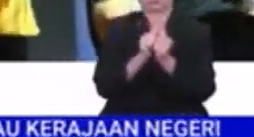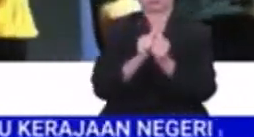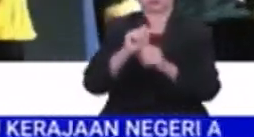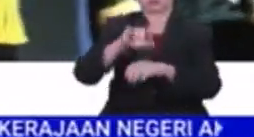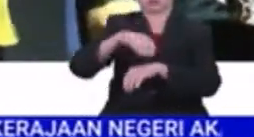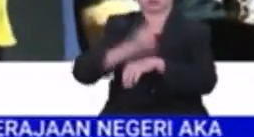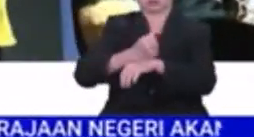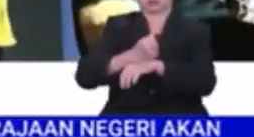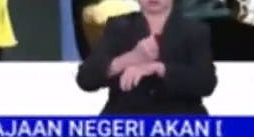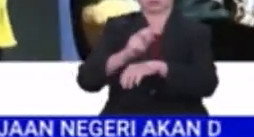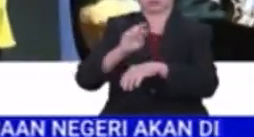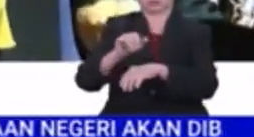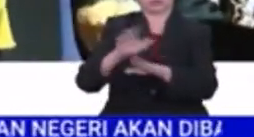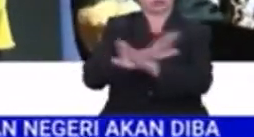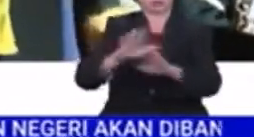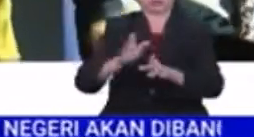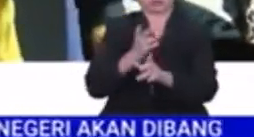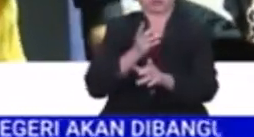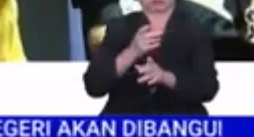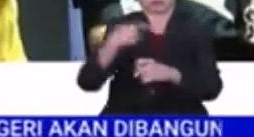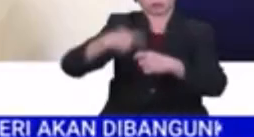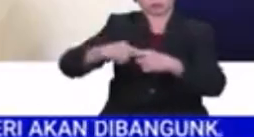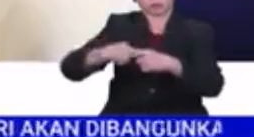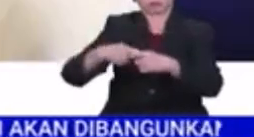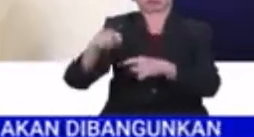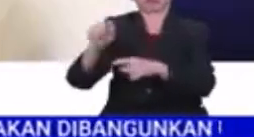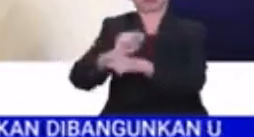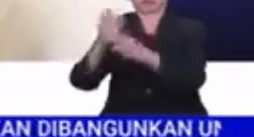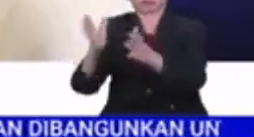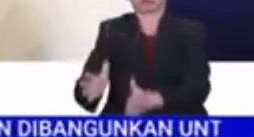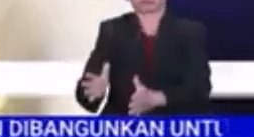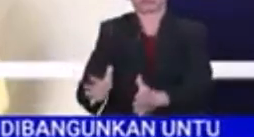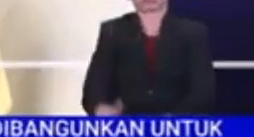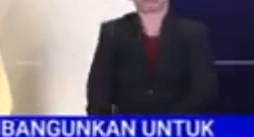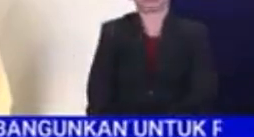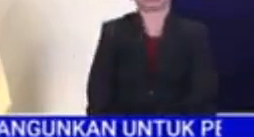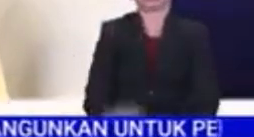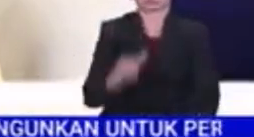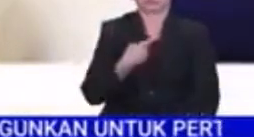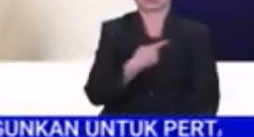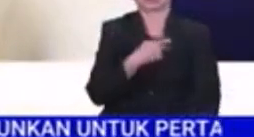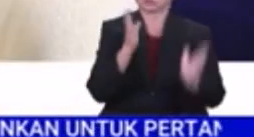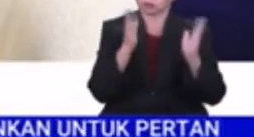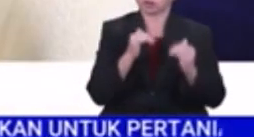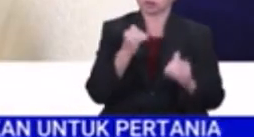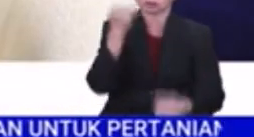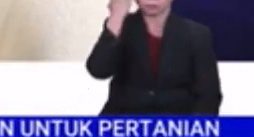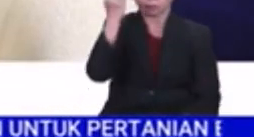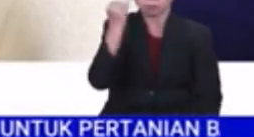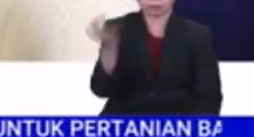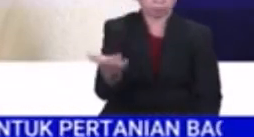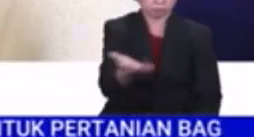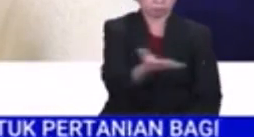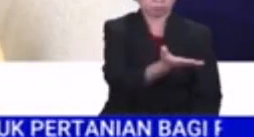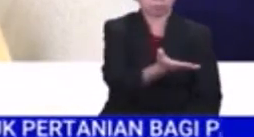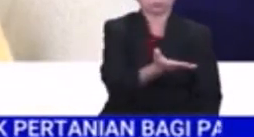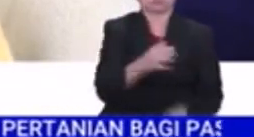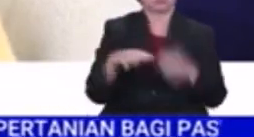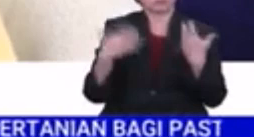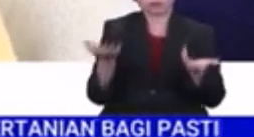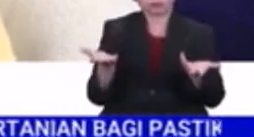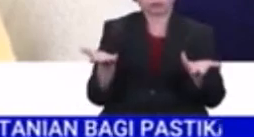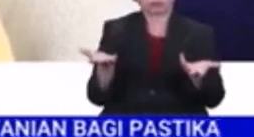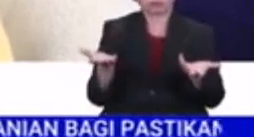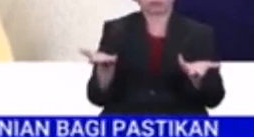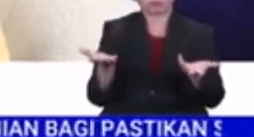bukan kerajaan berkaitan bidang kepenggunaan tapi yang kita lelah hati Biarlah Bagaimana tampil